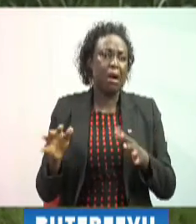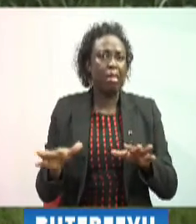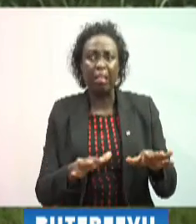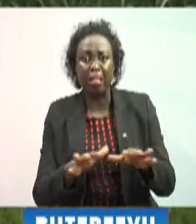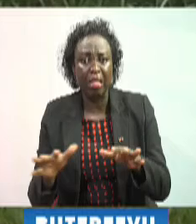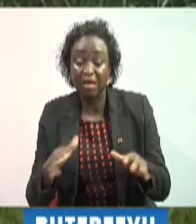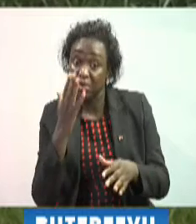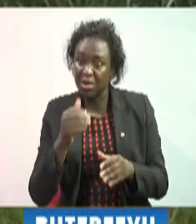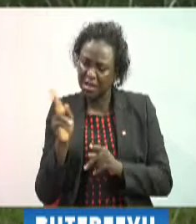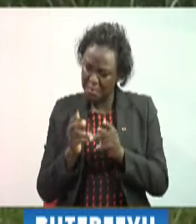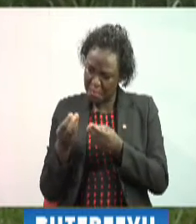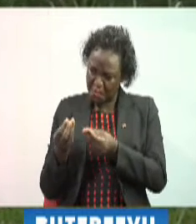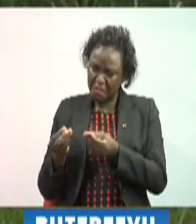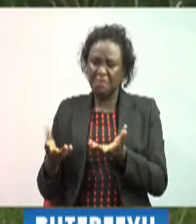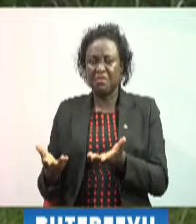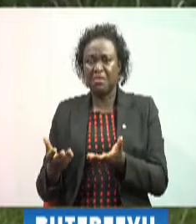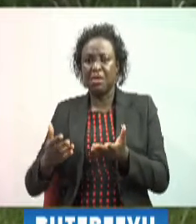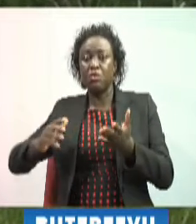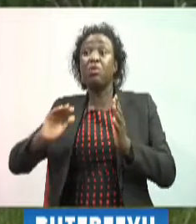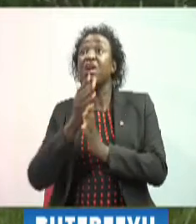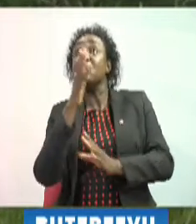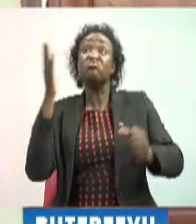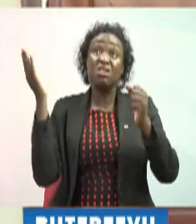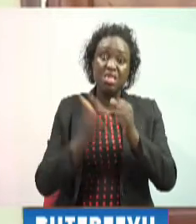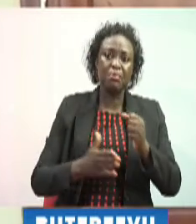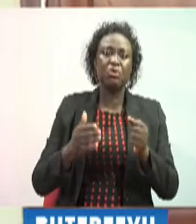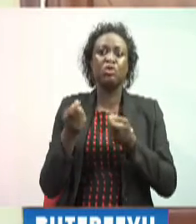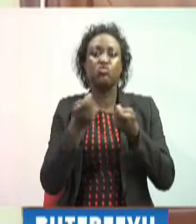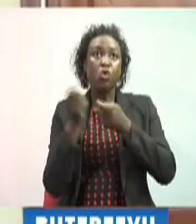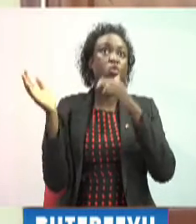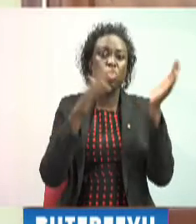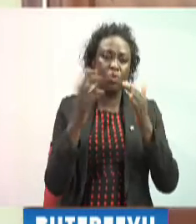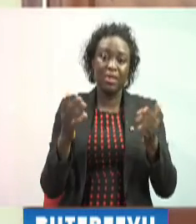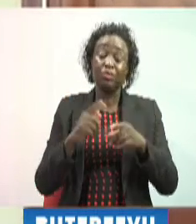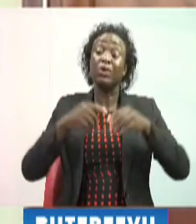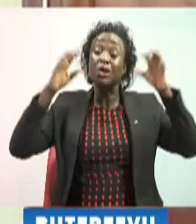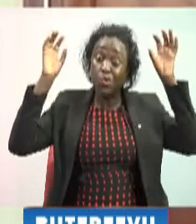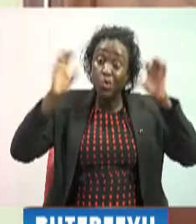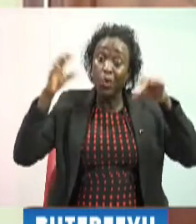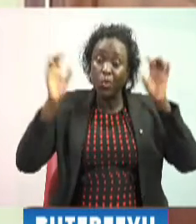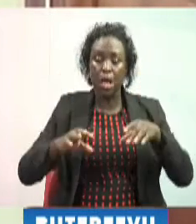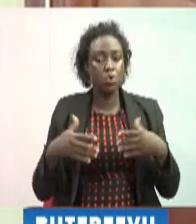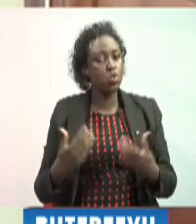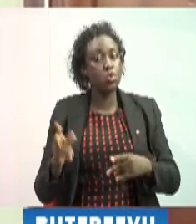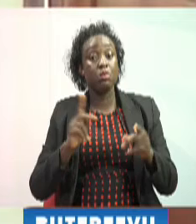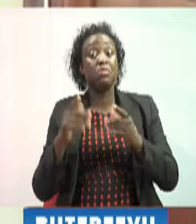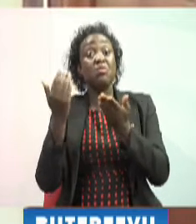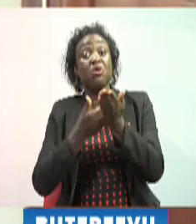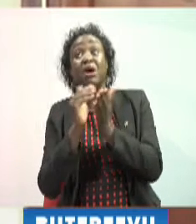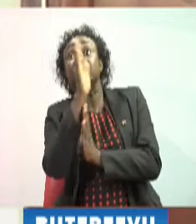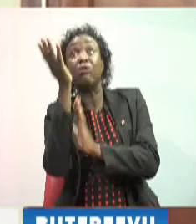nga guva ku bantu abasaanyaawo ebisaalu ebikwata empewo n'okugikendeeza. Enkuba buli bwetonnya abantu bamalawo bumaze ebitooke biri ku